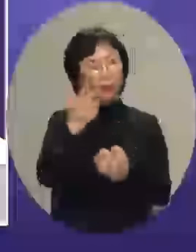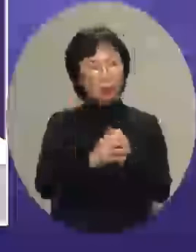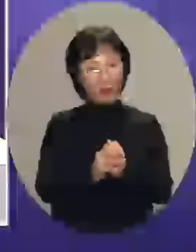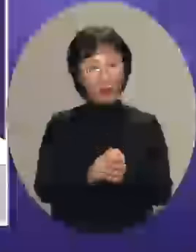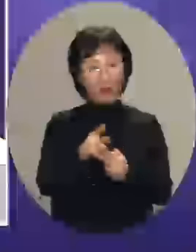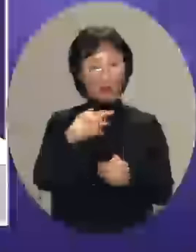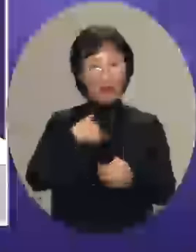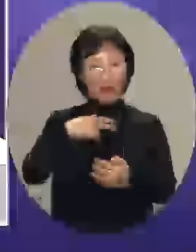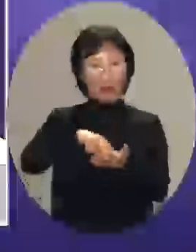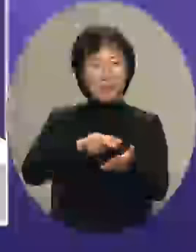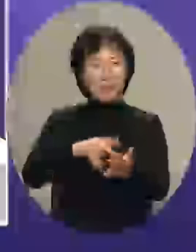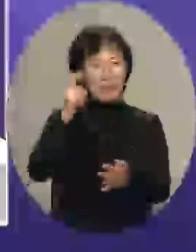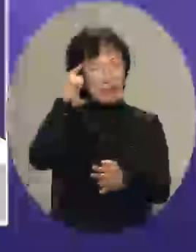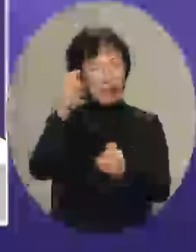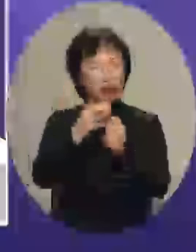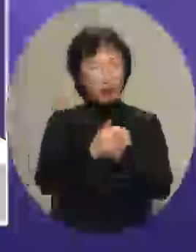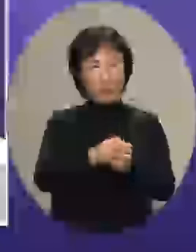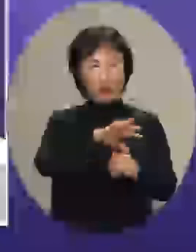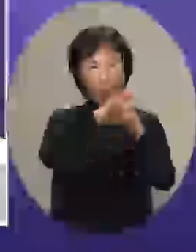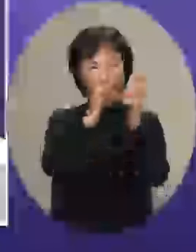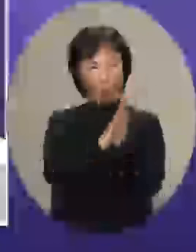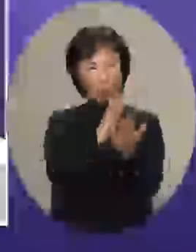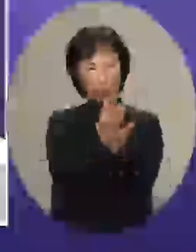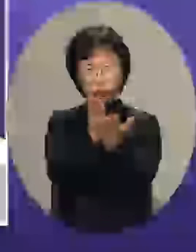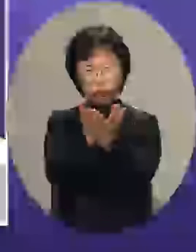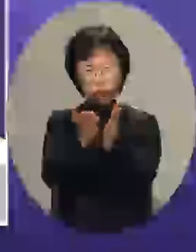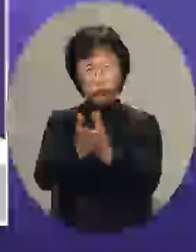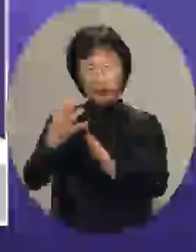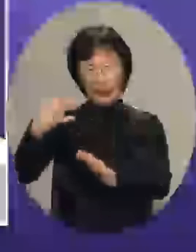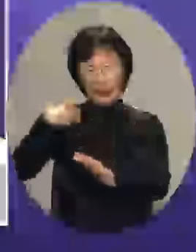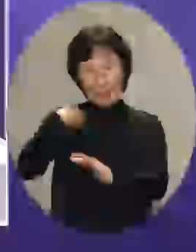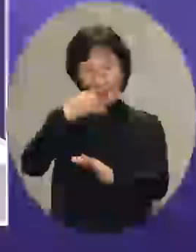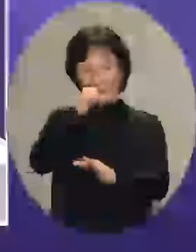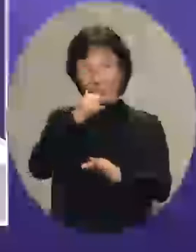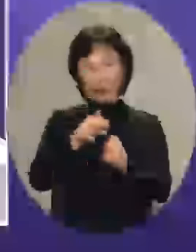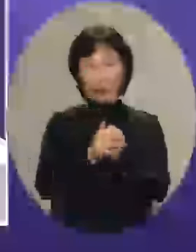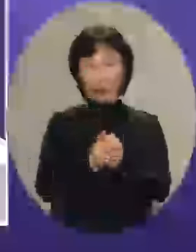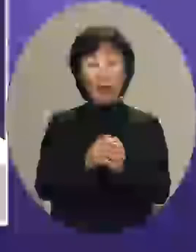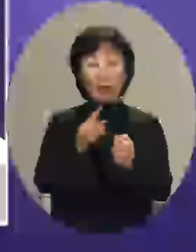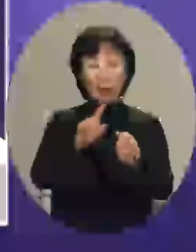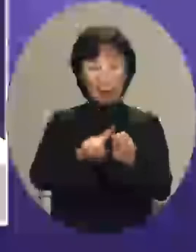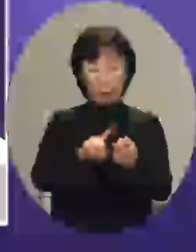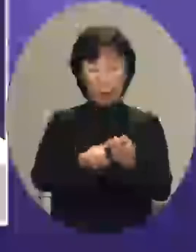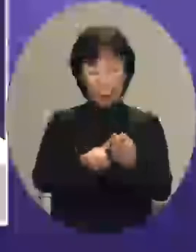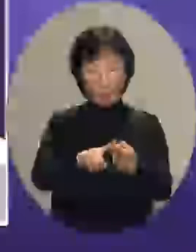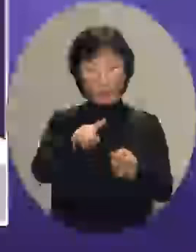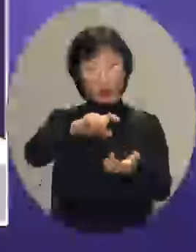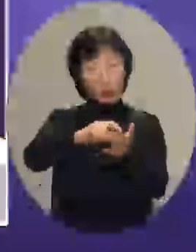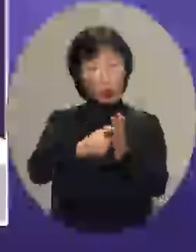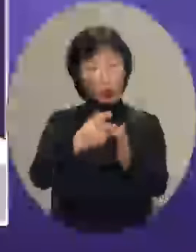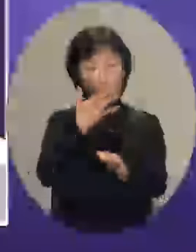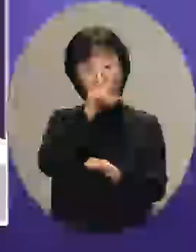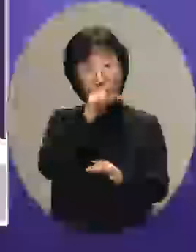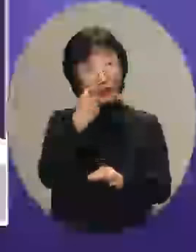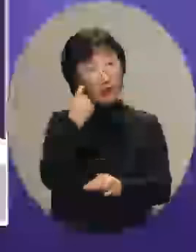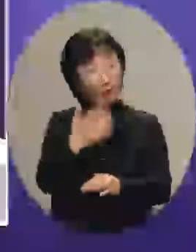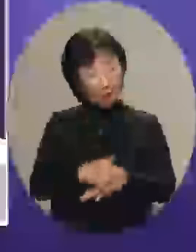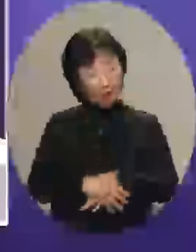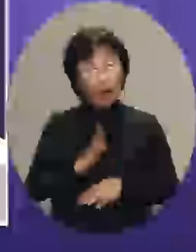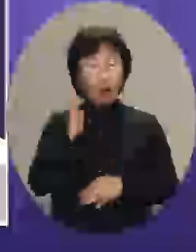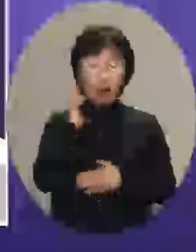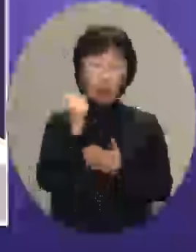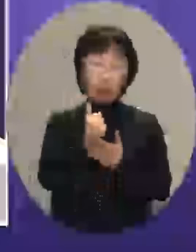역할이 있대요. 입법부는 입법부대로, 공수처는 공수처대로, 그 정도는, 검찰은 검찰대로. 그 정도는 할 수 있다고 생각하십니까? 그 정도는 대통령실에서